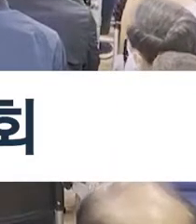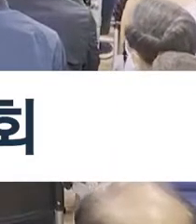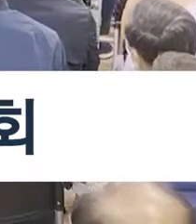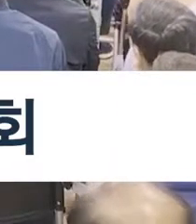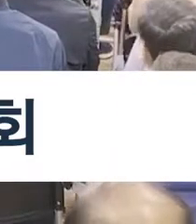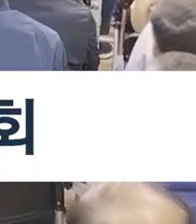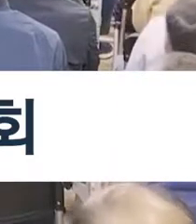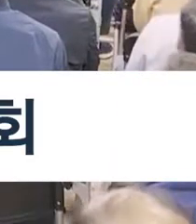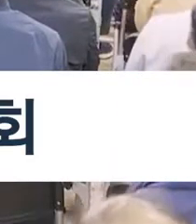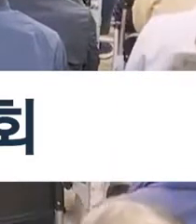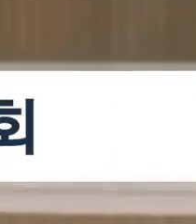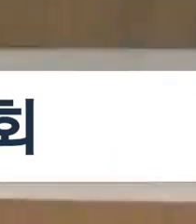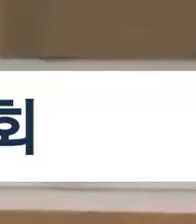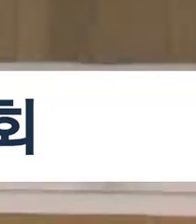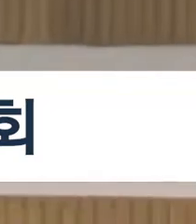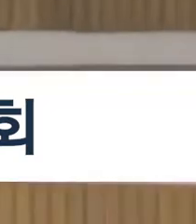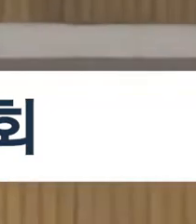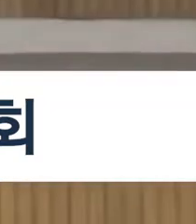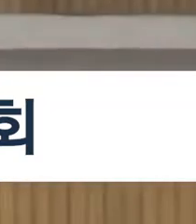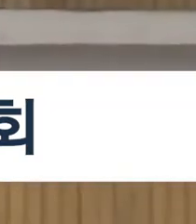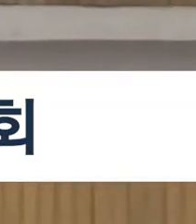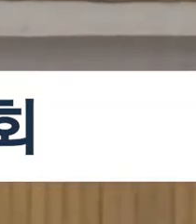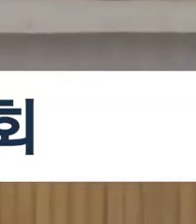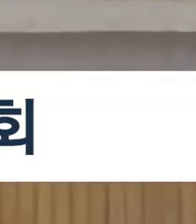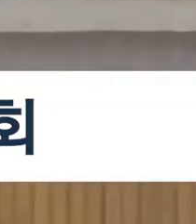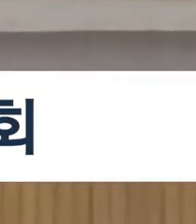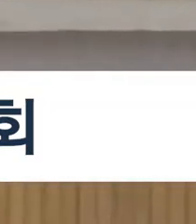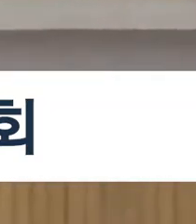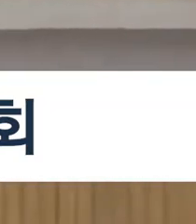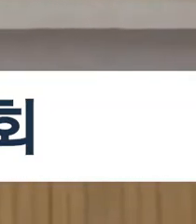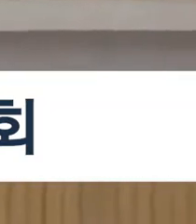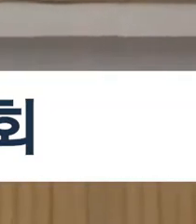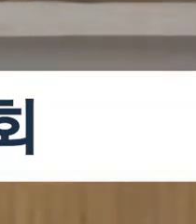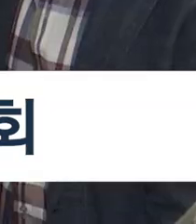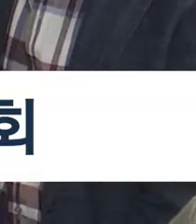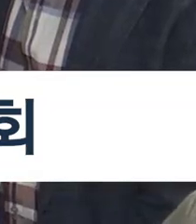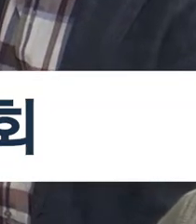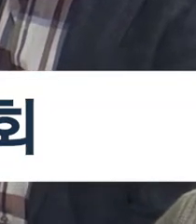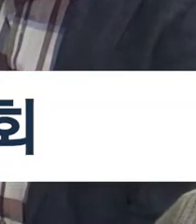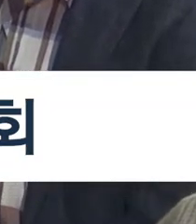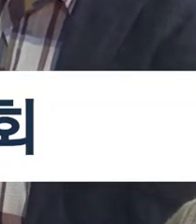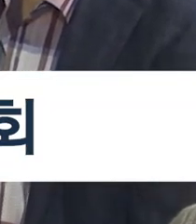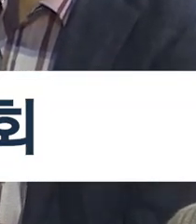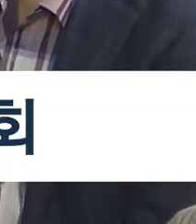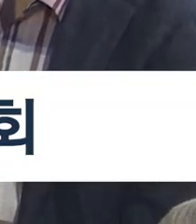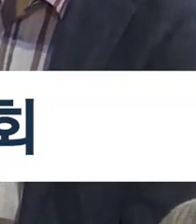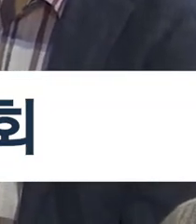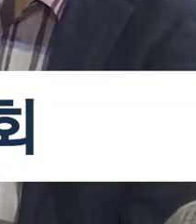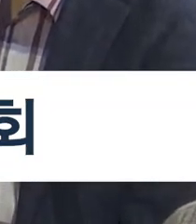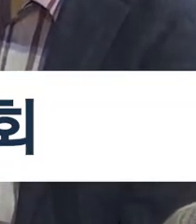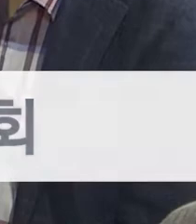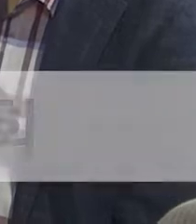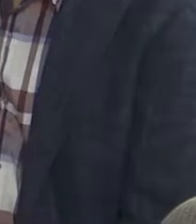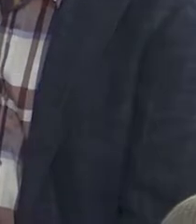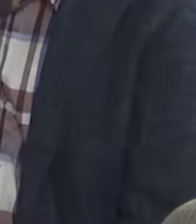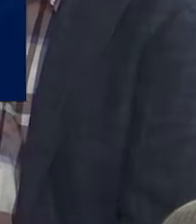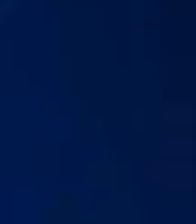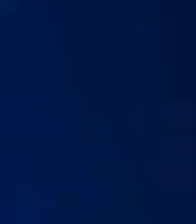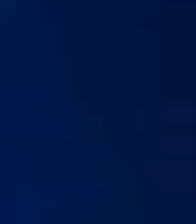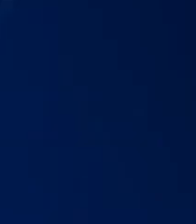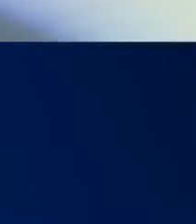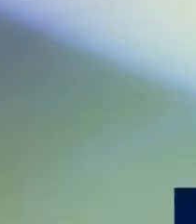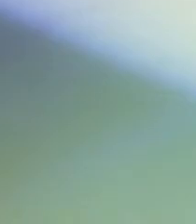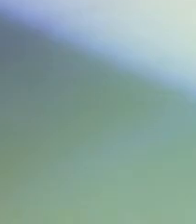지난 20일 강서구청 지하 2층 강당에서 화곡도 마곡된다 원도심 활성화 주민설명회가 개최됐습니다.